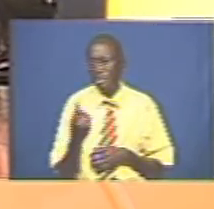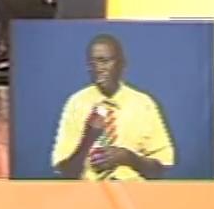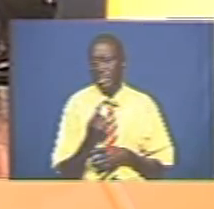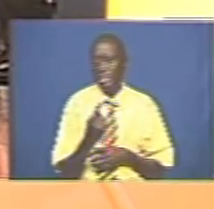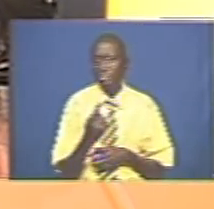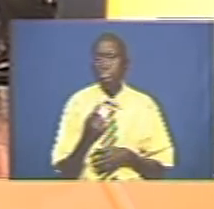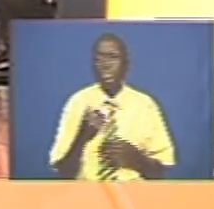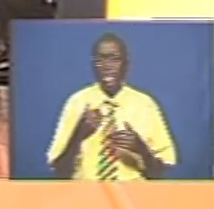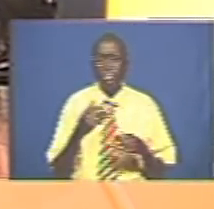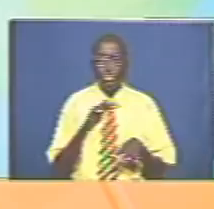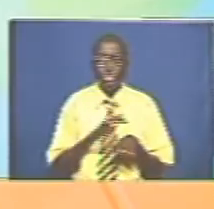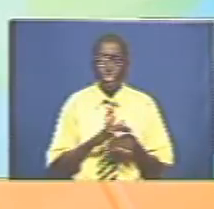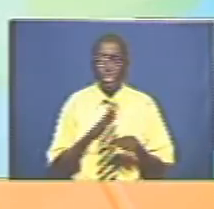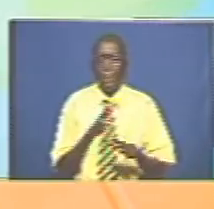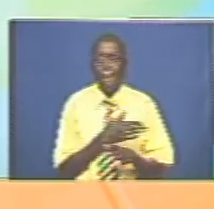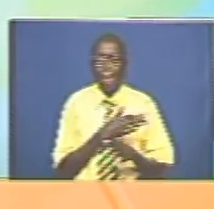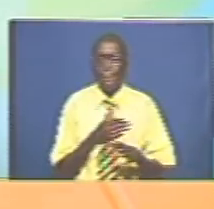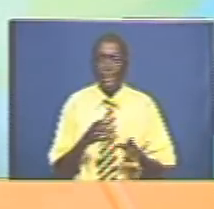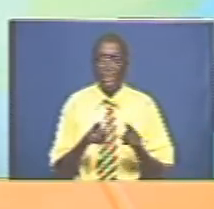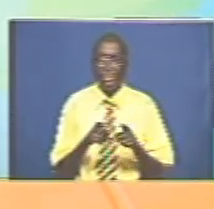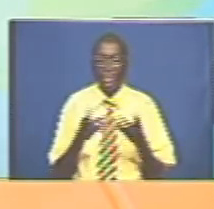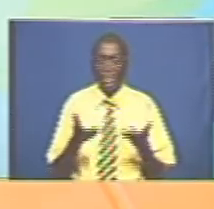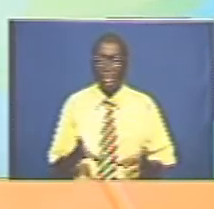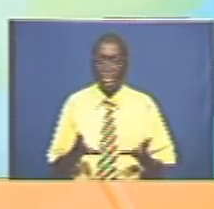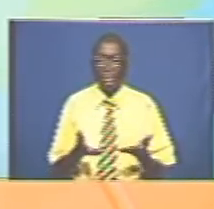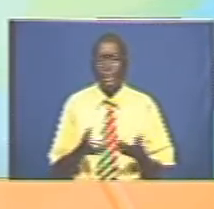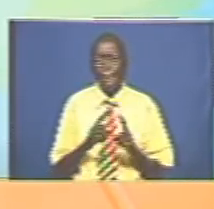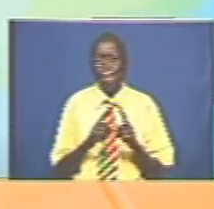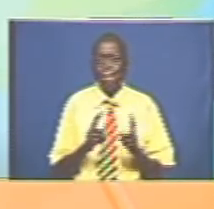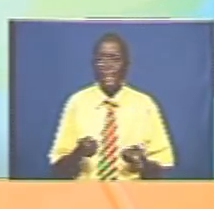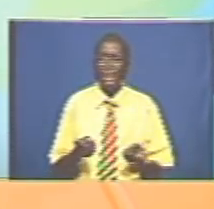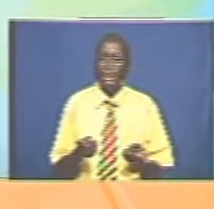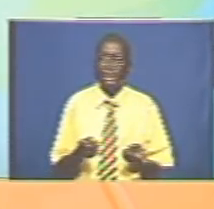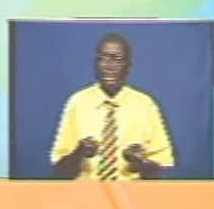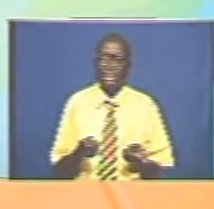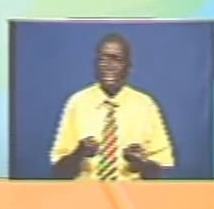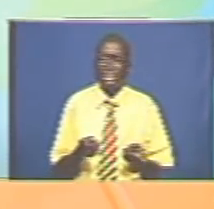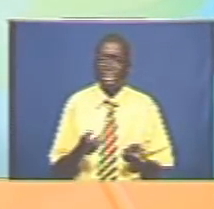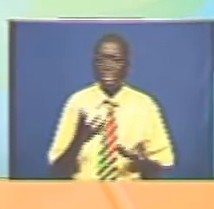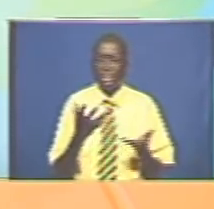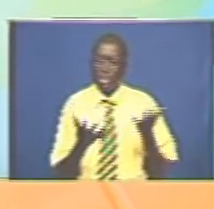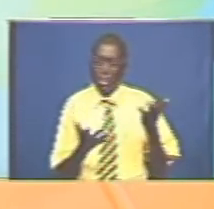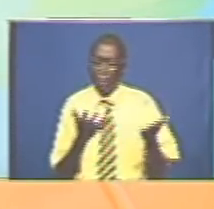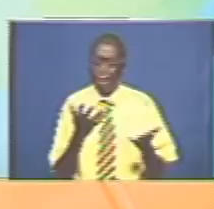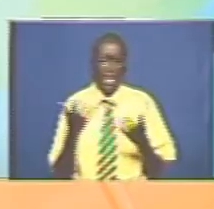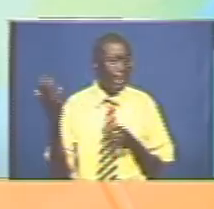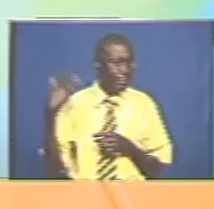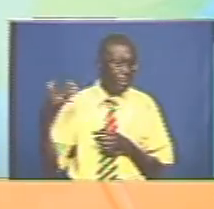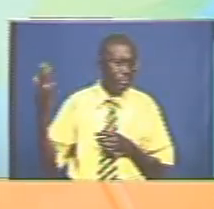nyimbo nzuri, ndio, hata sahi, lakini nikikompea na wakati uliopita,